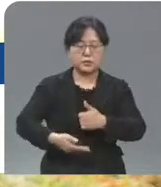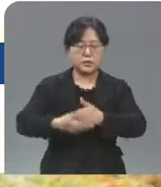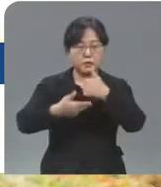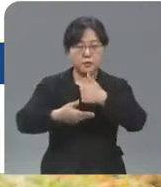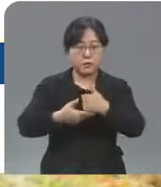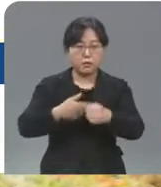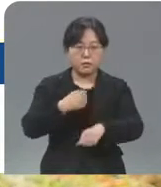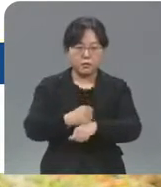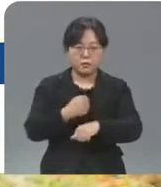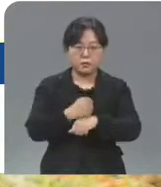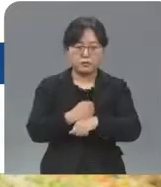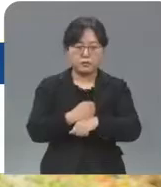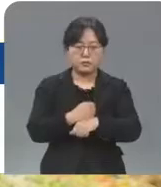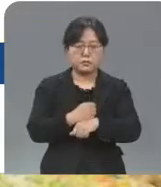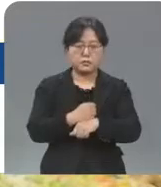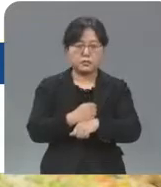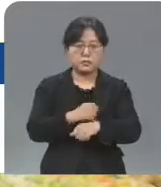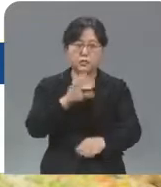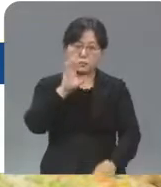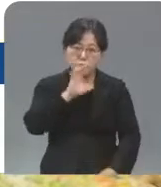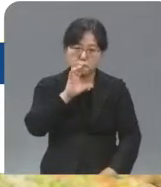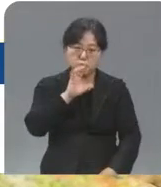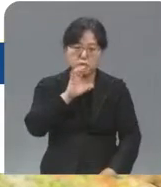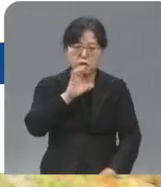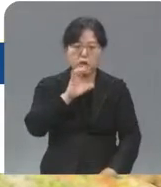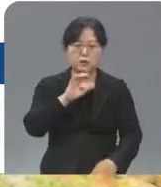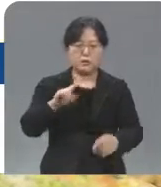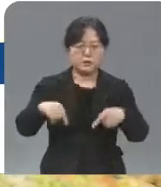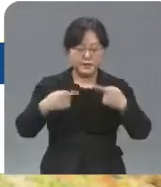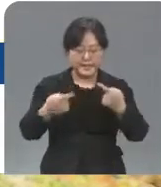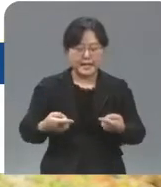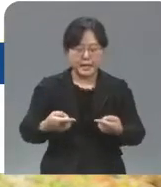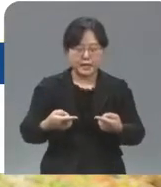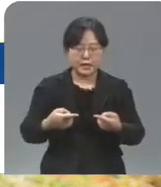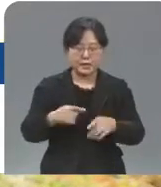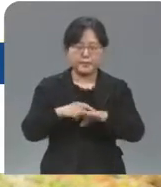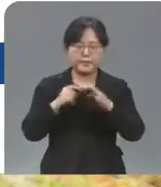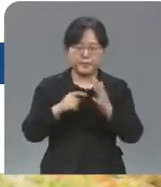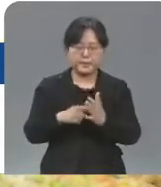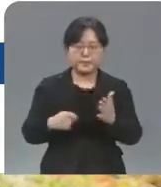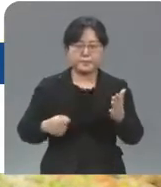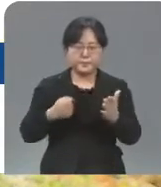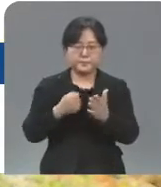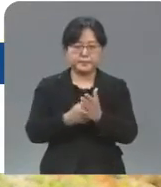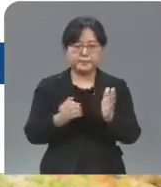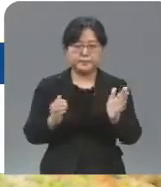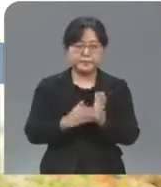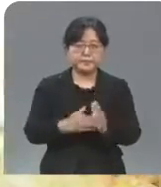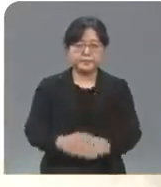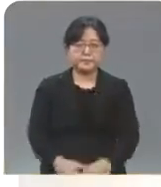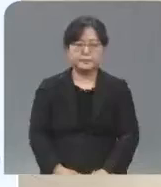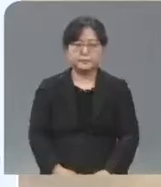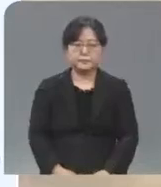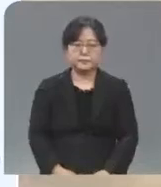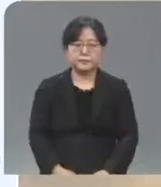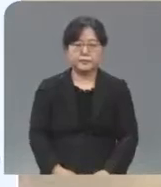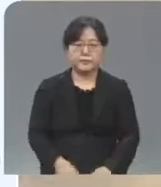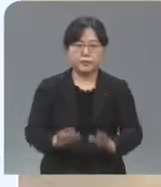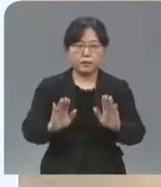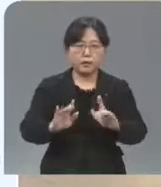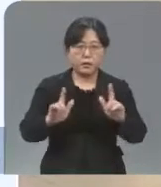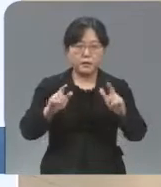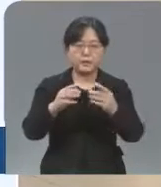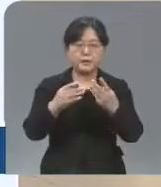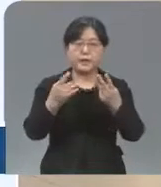격려도 해줬으니까 저는 뭐 연습하다 보니 그 참가할 마음이 생겼어요. 올해로